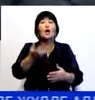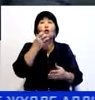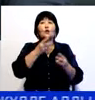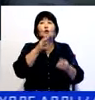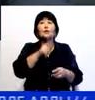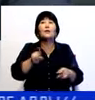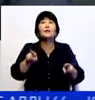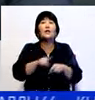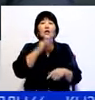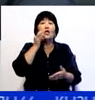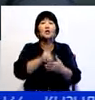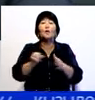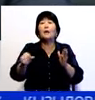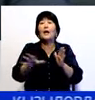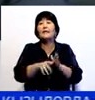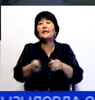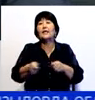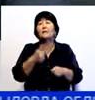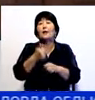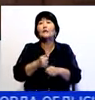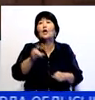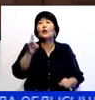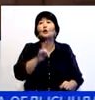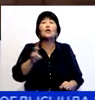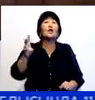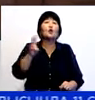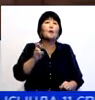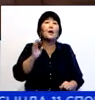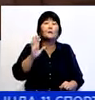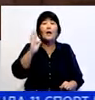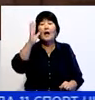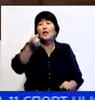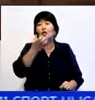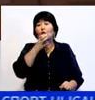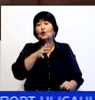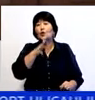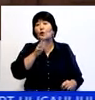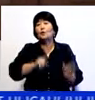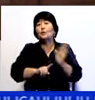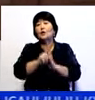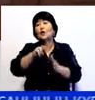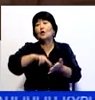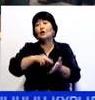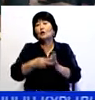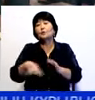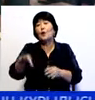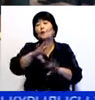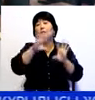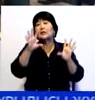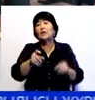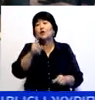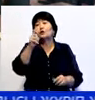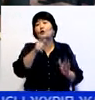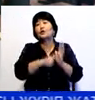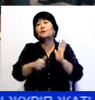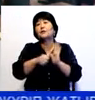маусымына тікелей жауапты энергетика басқармасының басшысы Руслан Нұрмағанбетов алдағы жылу беру маусымына жоспар бойынша облысқа жалпы